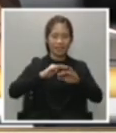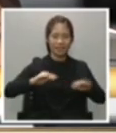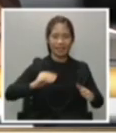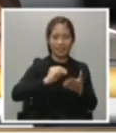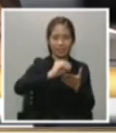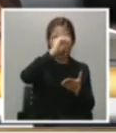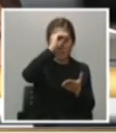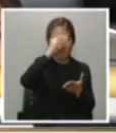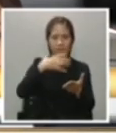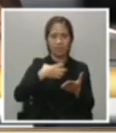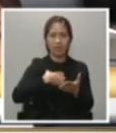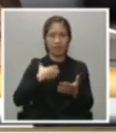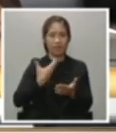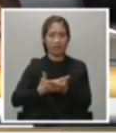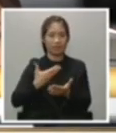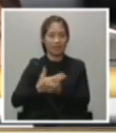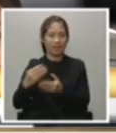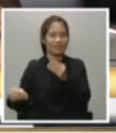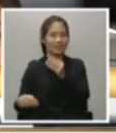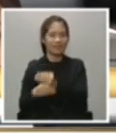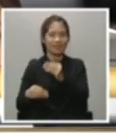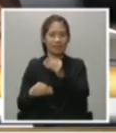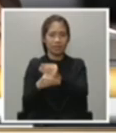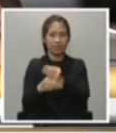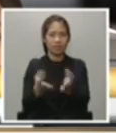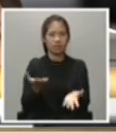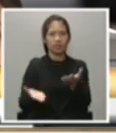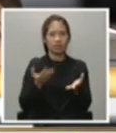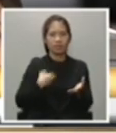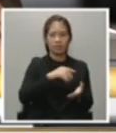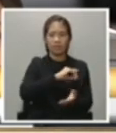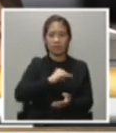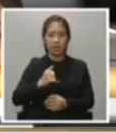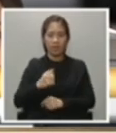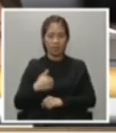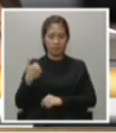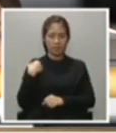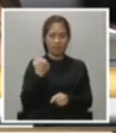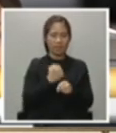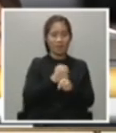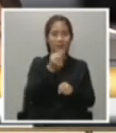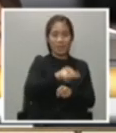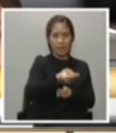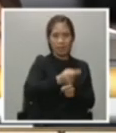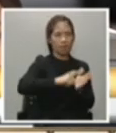ที่อยากหารายได้เสริมบางคนถึงกับออกจากงานประจำ